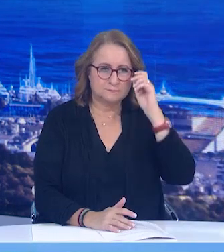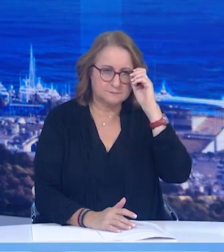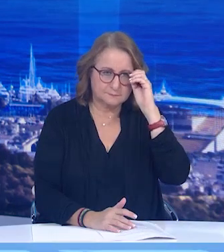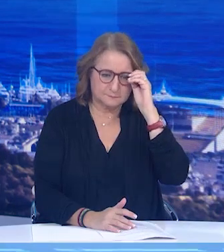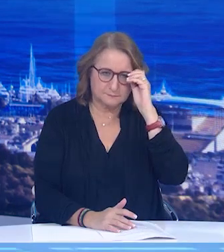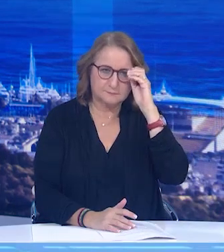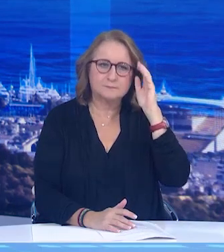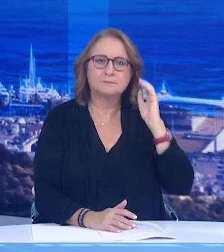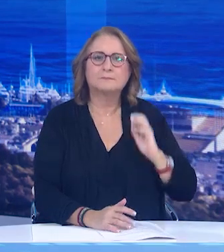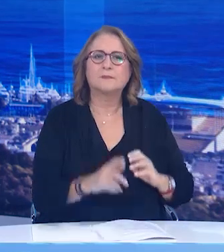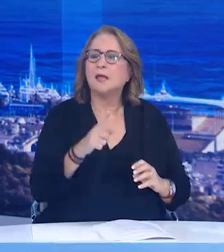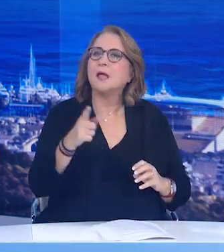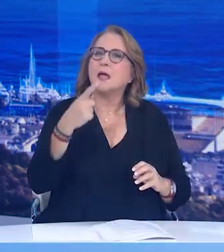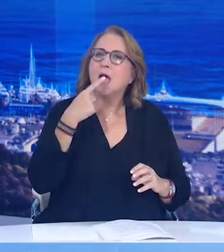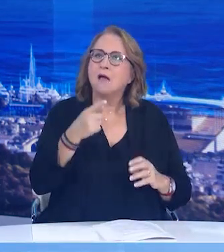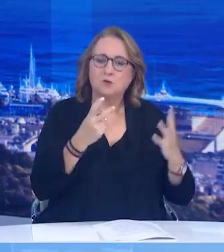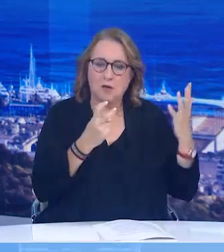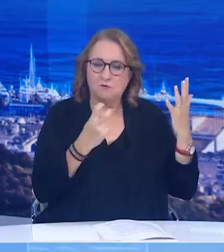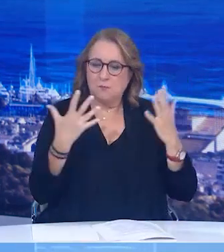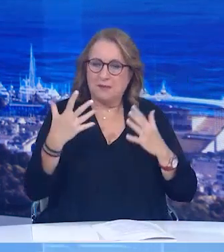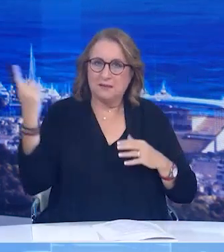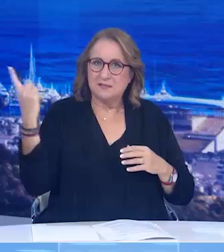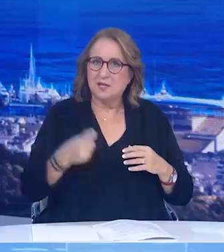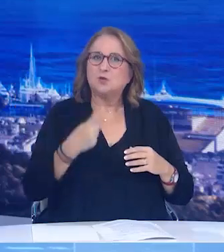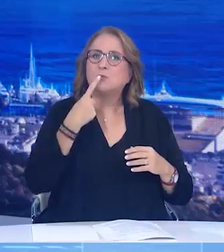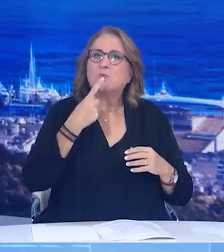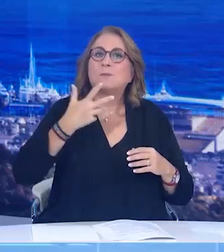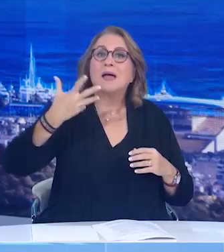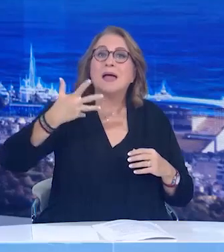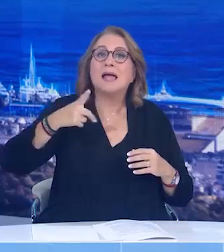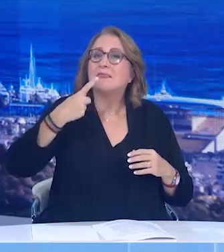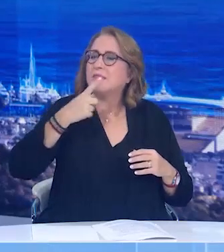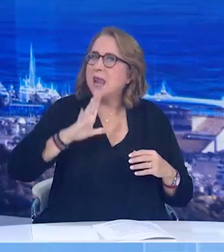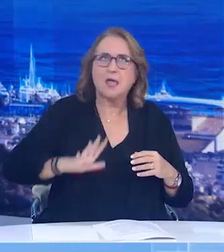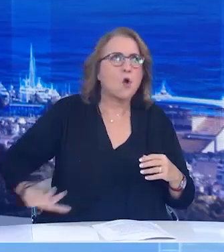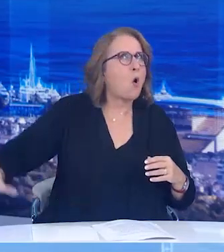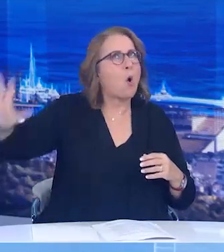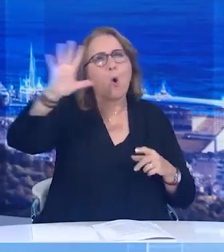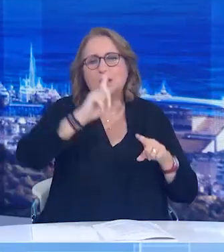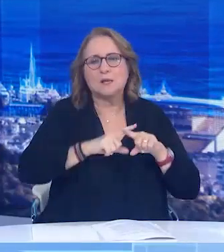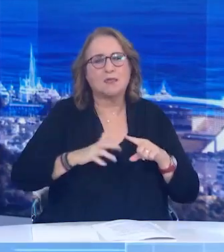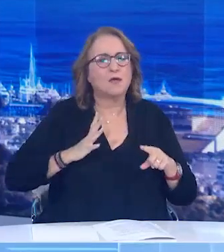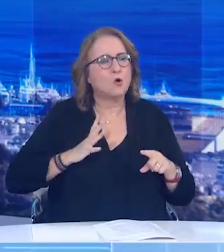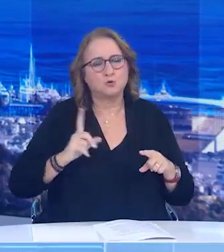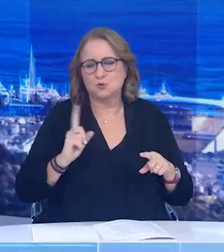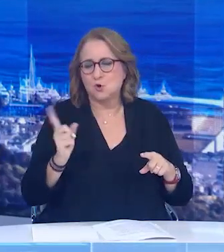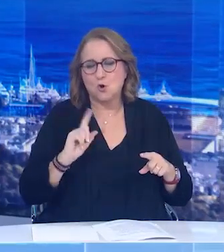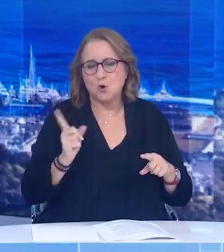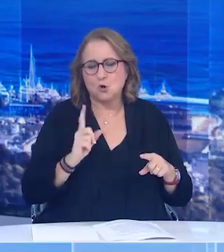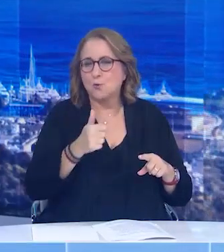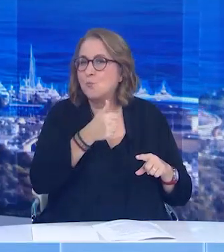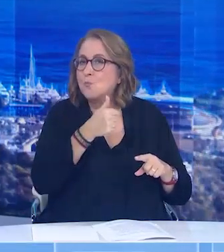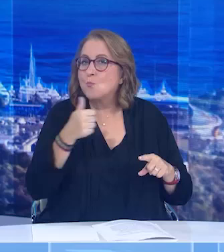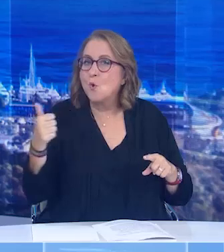Μιλάει για το ποσοστό του ενήλικου πληθυσμού, έτσι, ναι, από ό,τι αντιλαμβάνομαι. Ναι, ναι. Δεν εννοεί για το γενικό πληθυσμό. Μιλάει για τον, νομίζω,